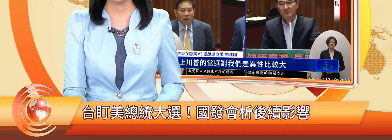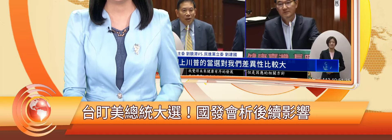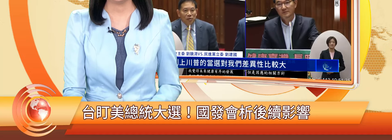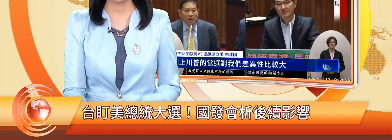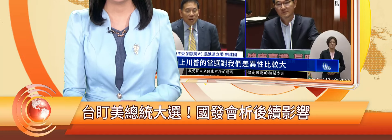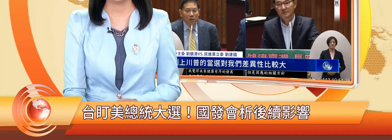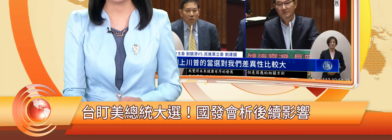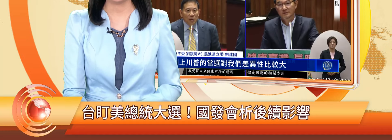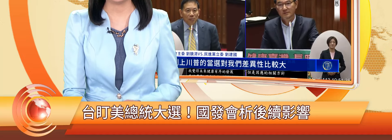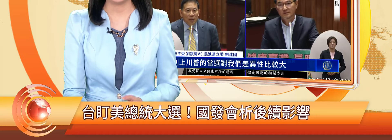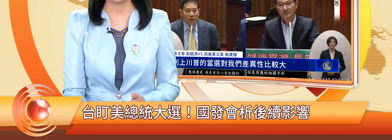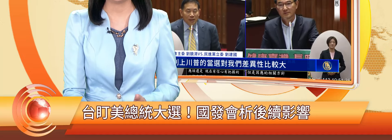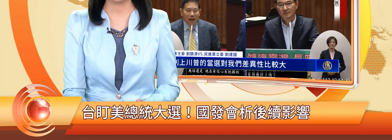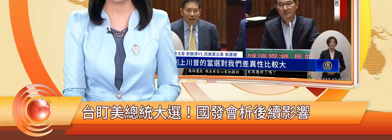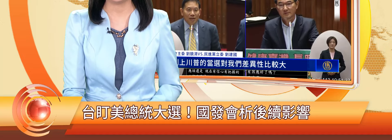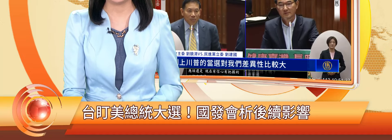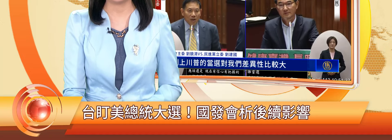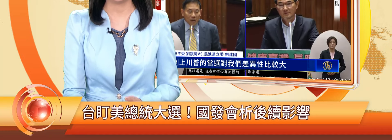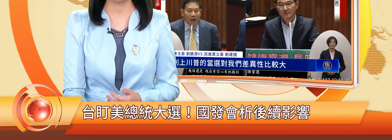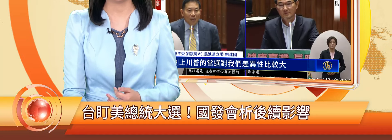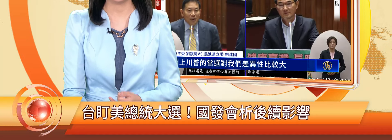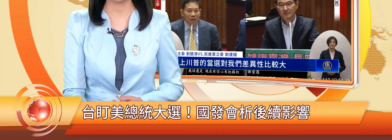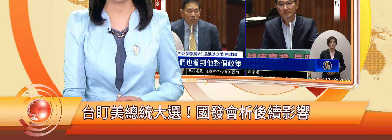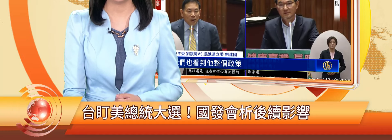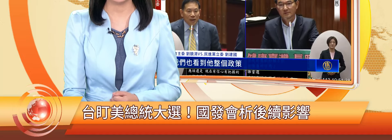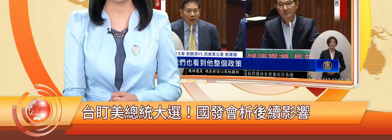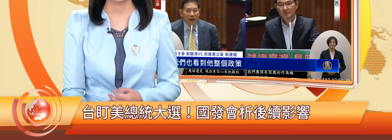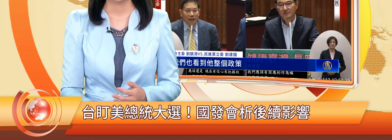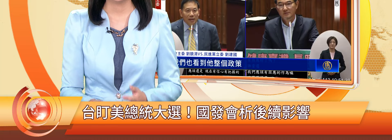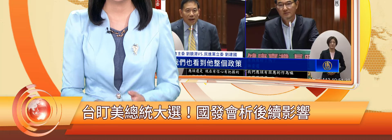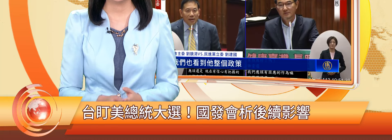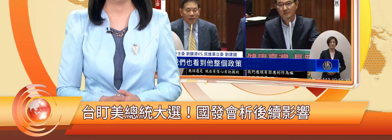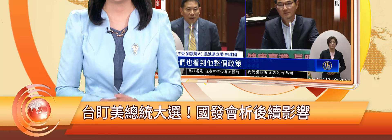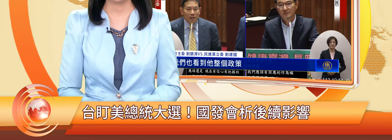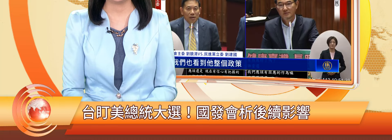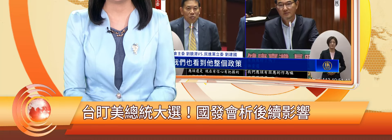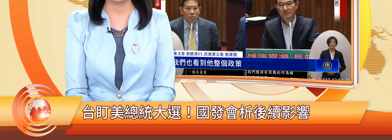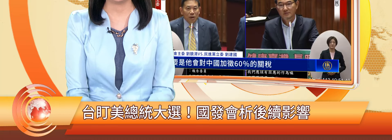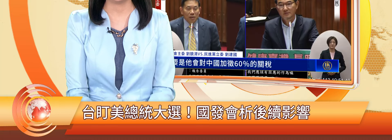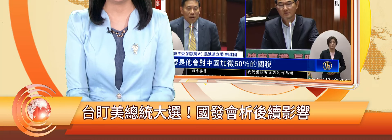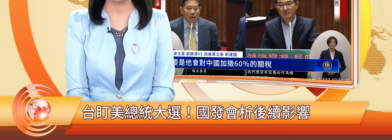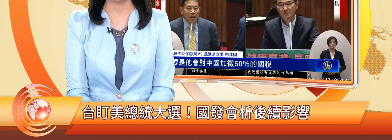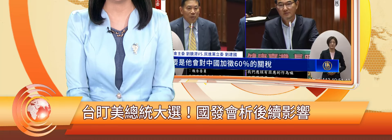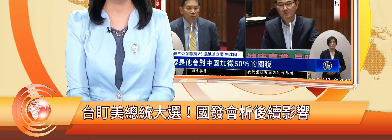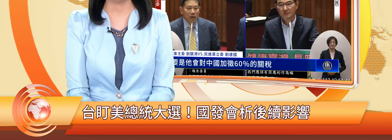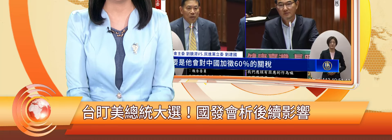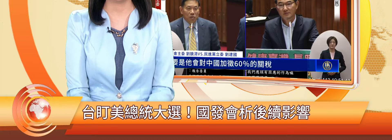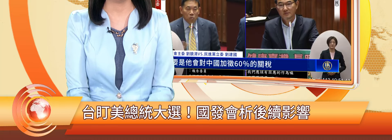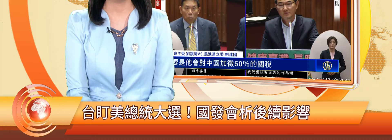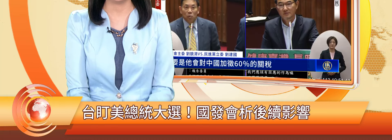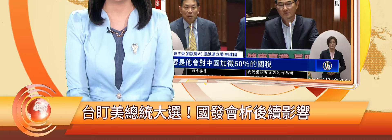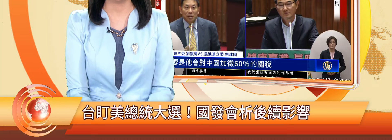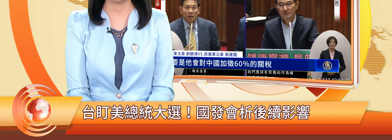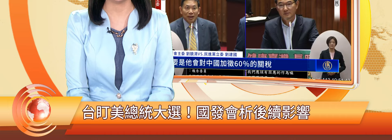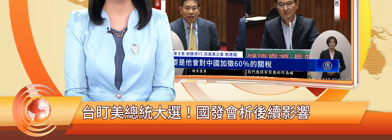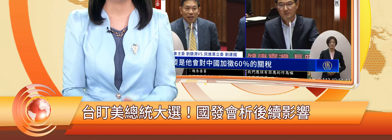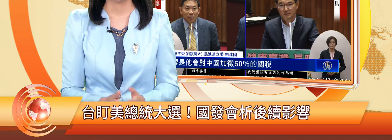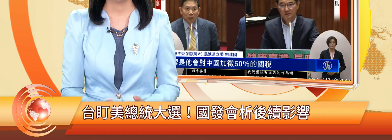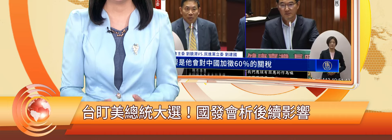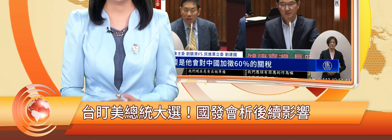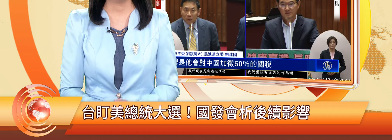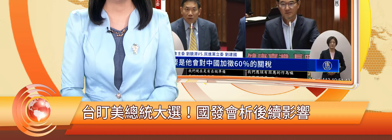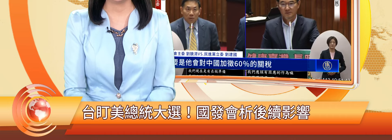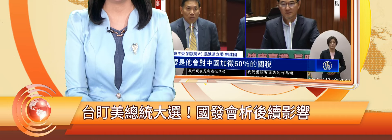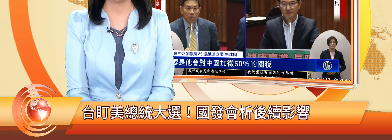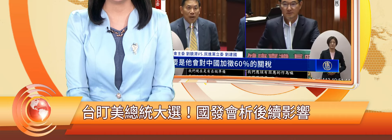美国即将总统大选投票，后续对于台湾是否有影响？今天立法院会立委质询关注此议题。